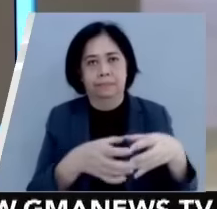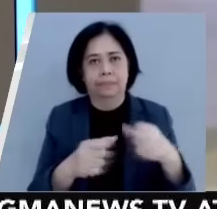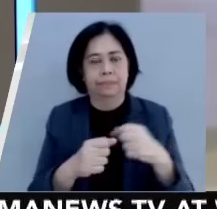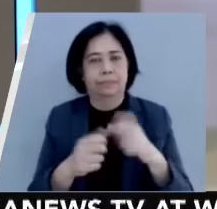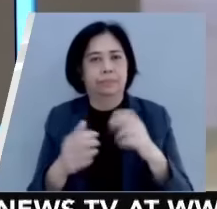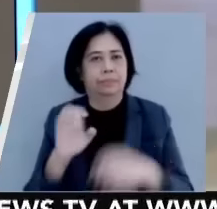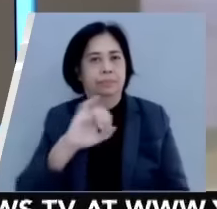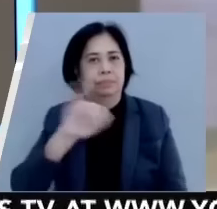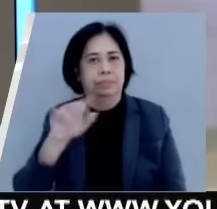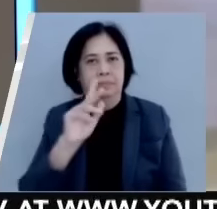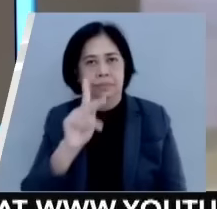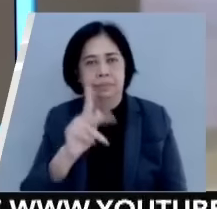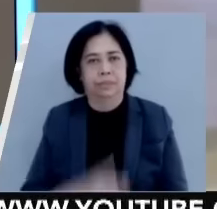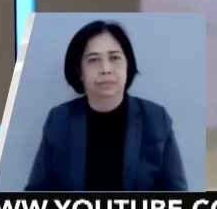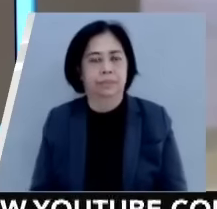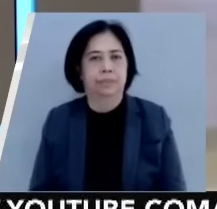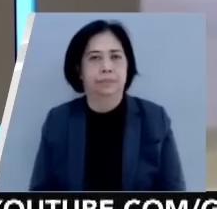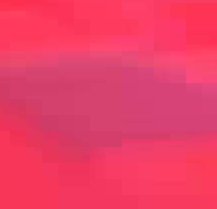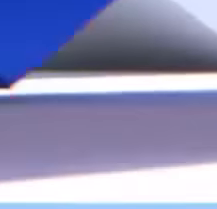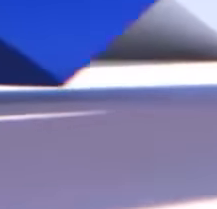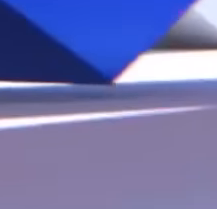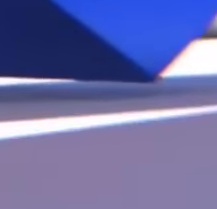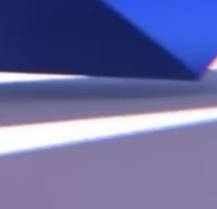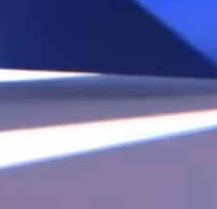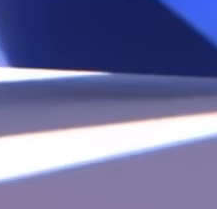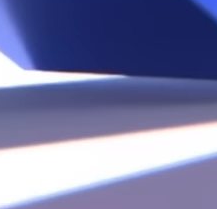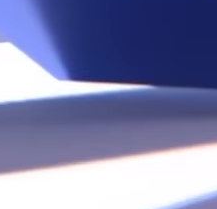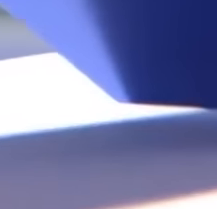Extrajudicial Killings. Nakatutok si Salima Refran.